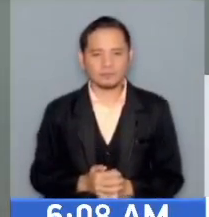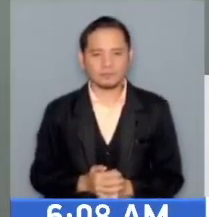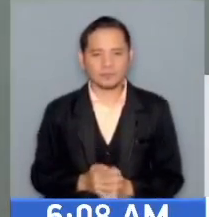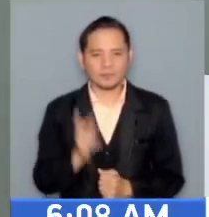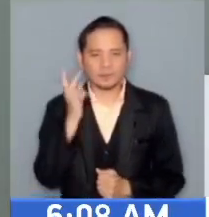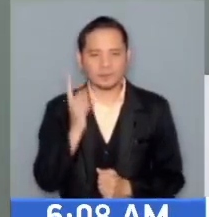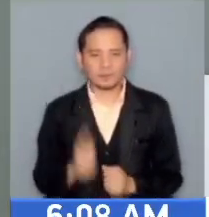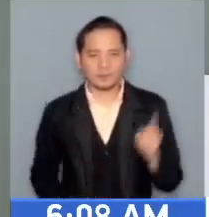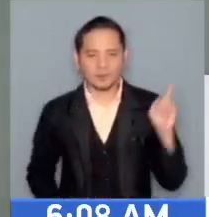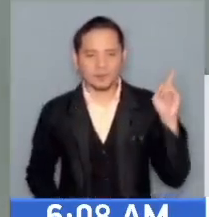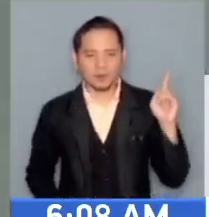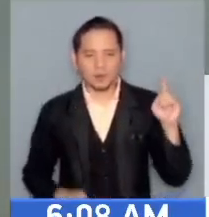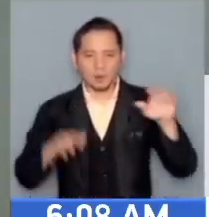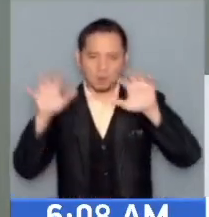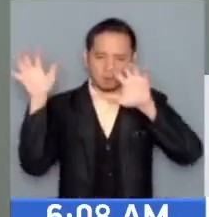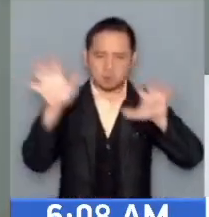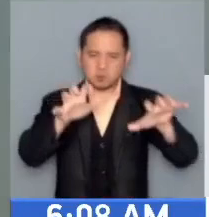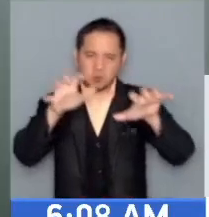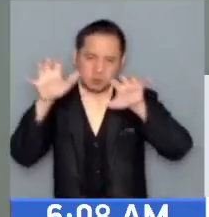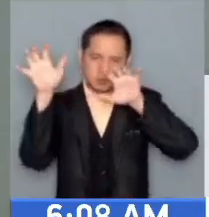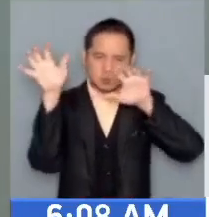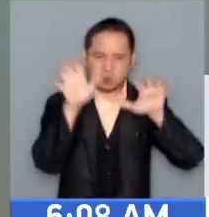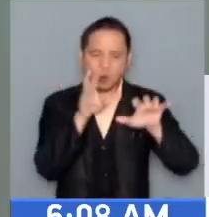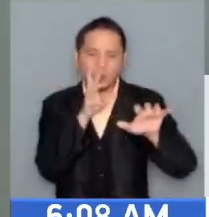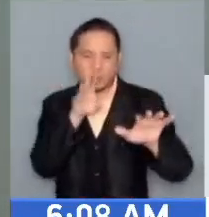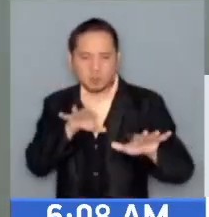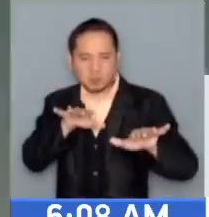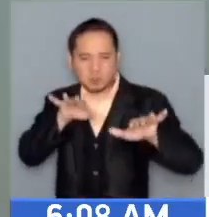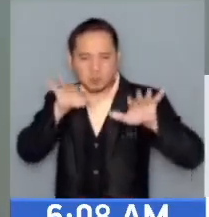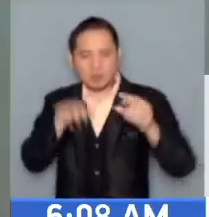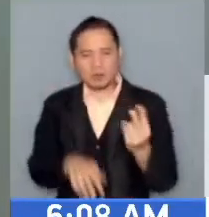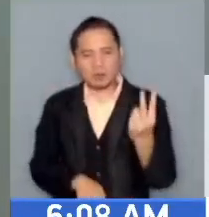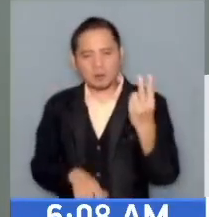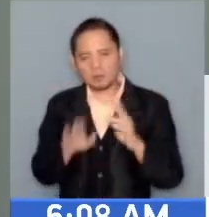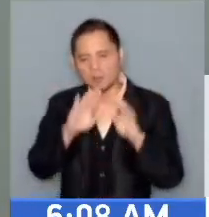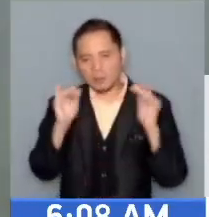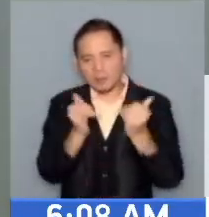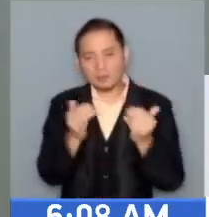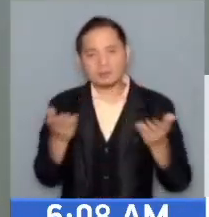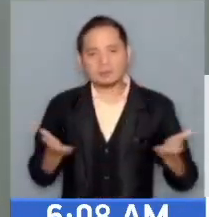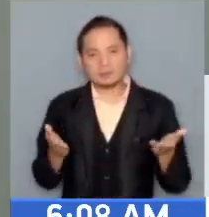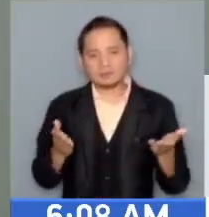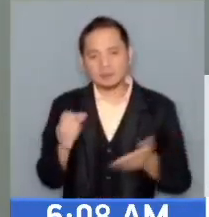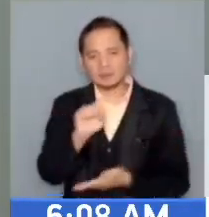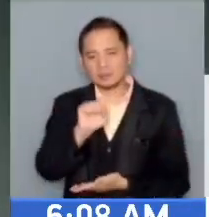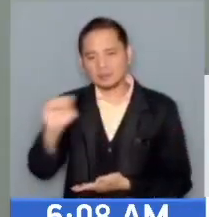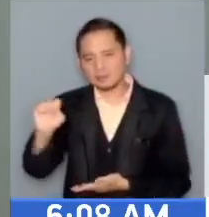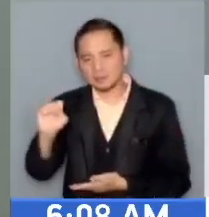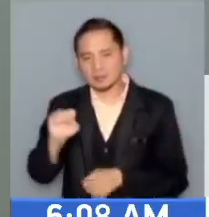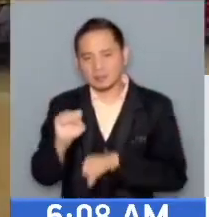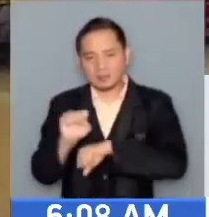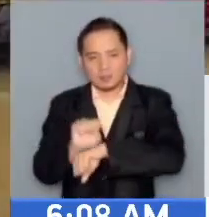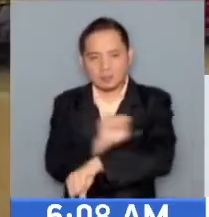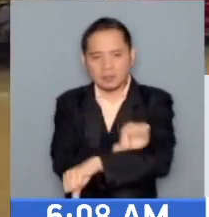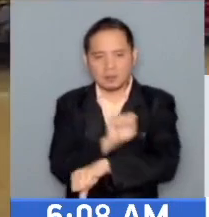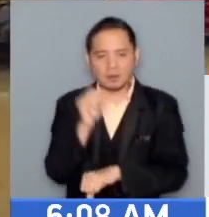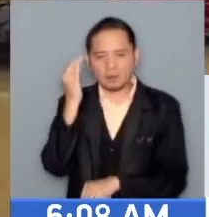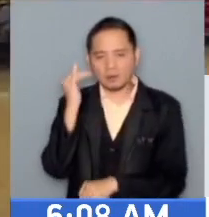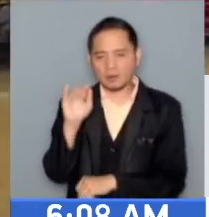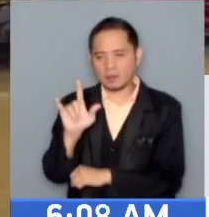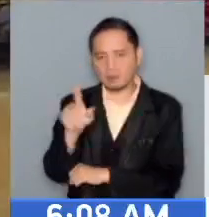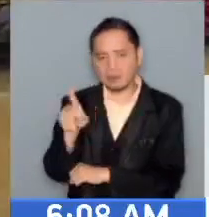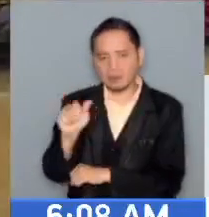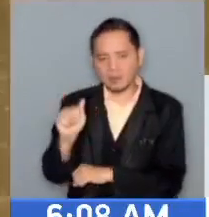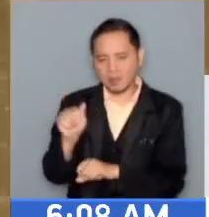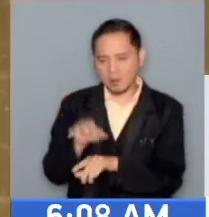Binahang 12 barangay sa Northern at Eastern Samar dahil sa ilang araw na pag-uulang dulot ng low pressure area at shear line. Kabilang sa